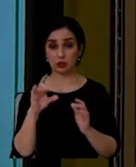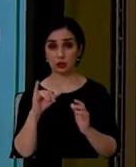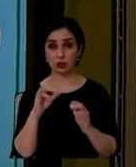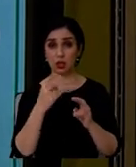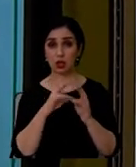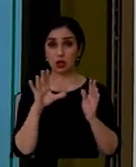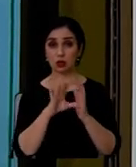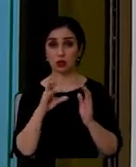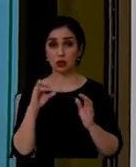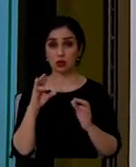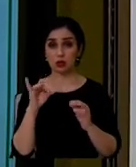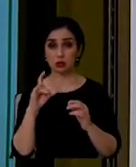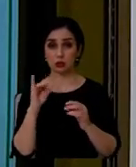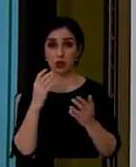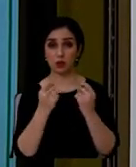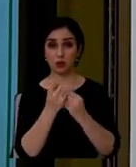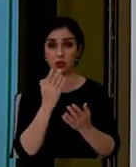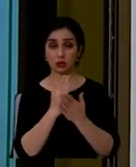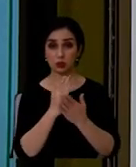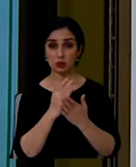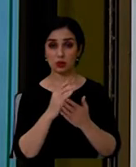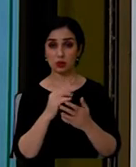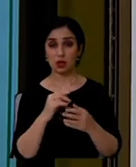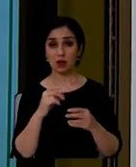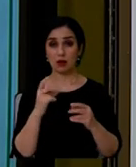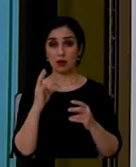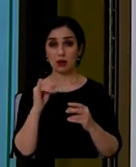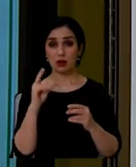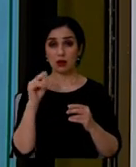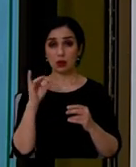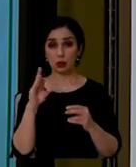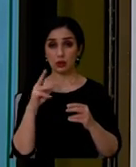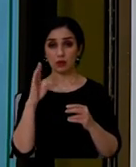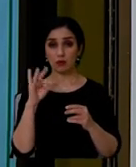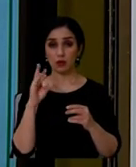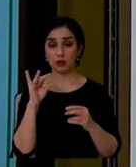При электролизе у нас образуется на катоде водород,